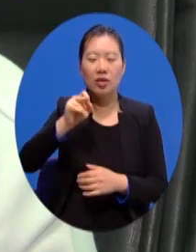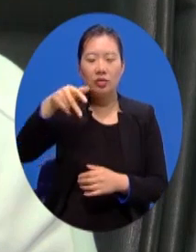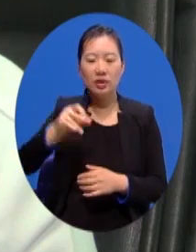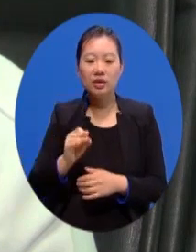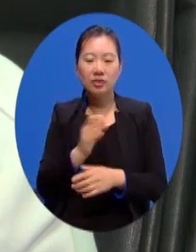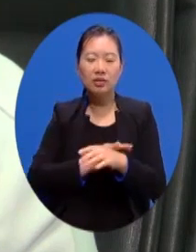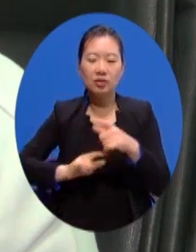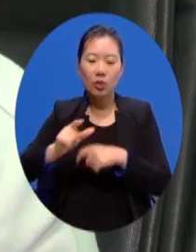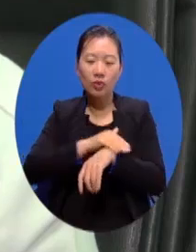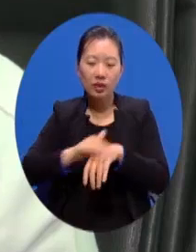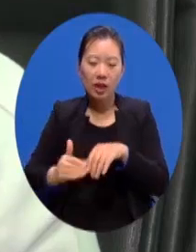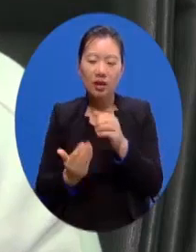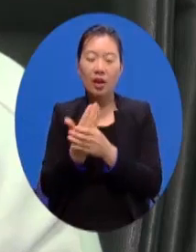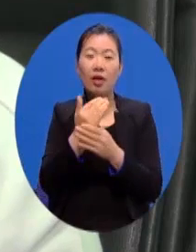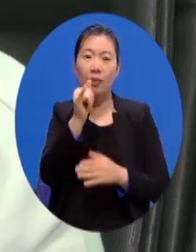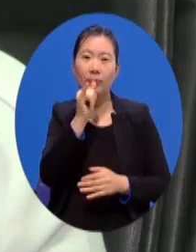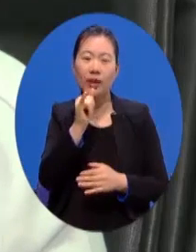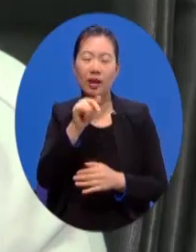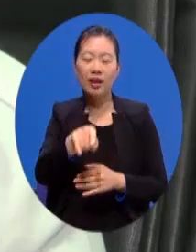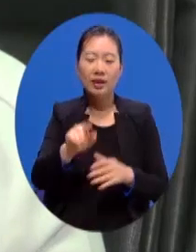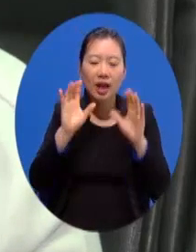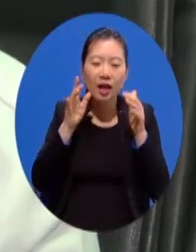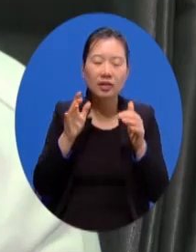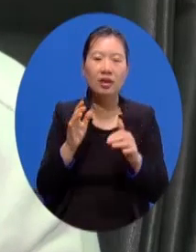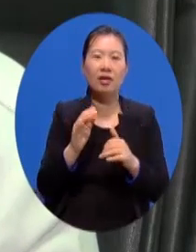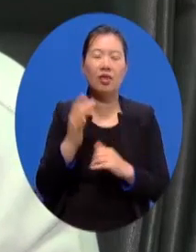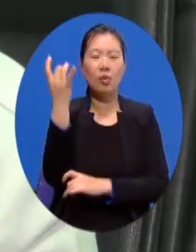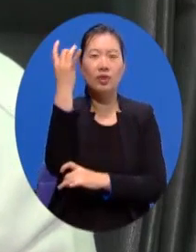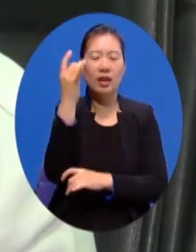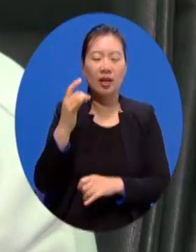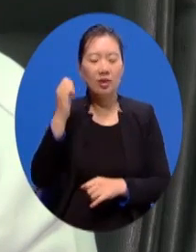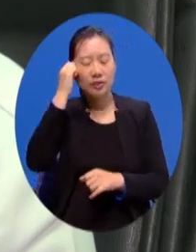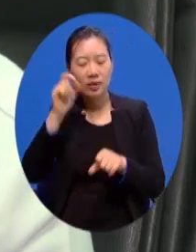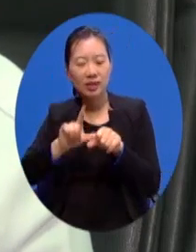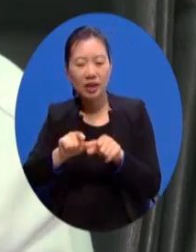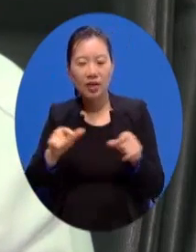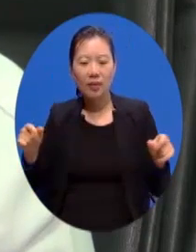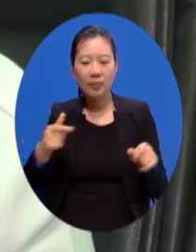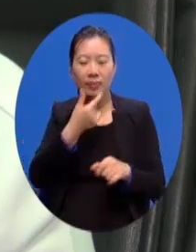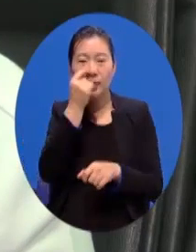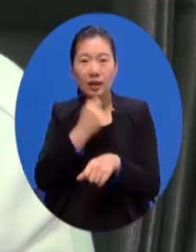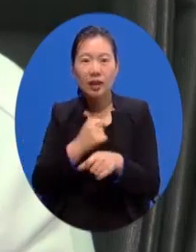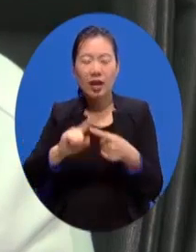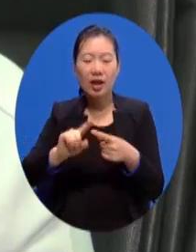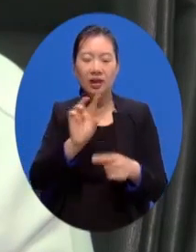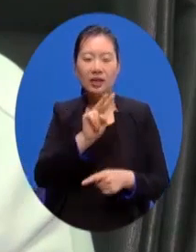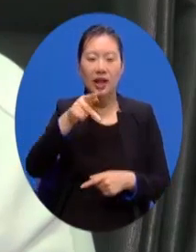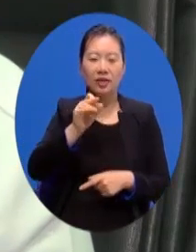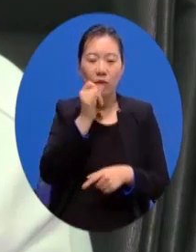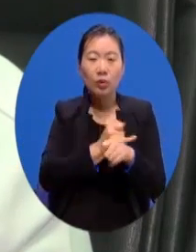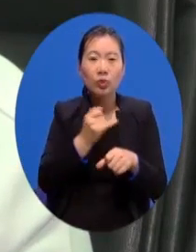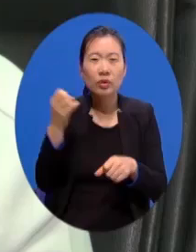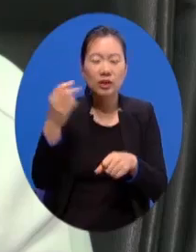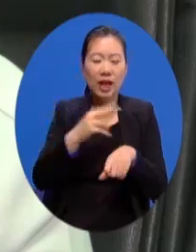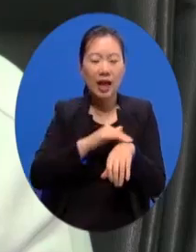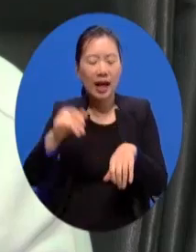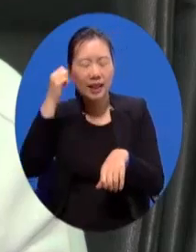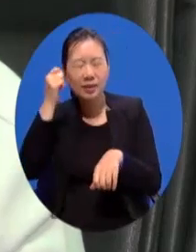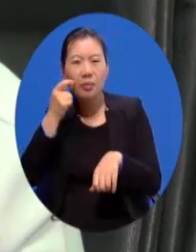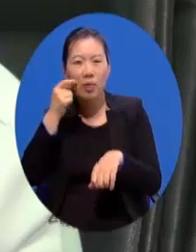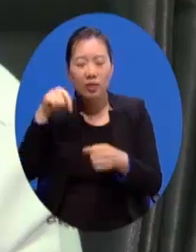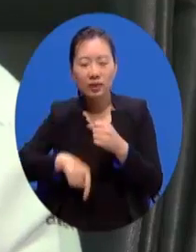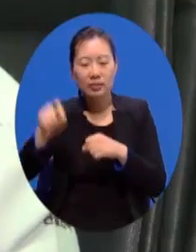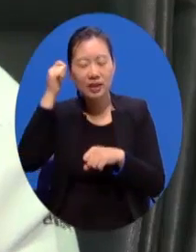생깁니다. 그러니까 이제 이 아이가 원체도 수면 시간이 짧고 거기다가 야경까지 있고 잘 안 자고 뭐 깊게 못